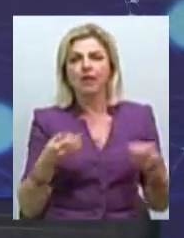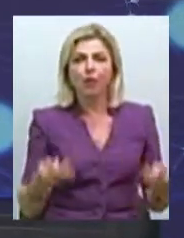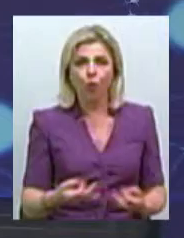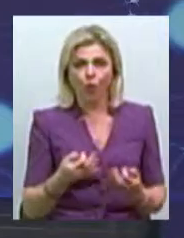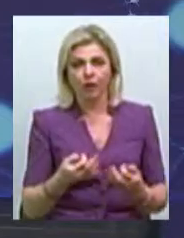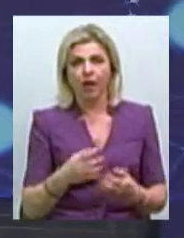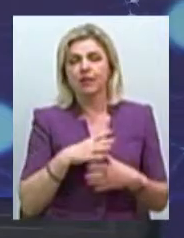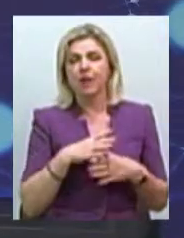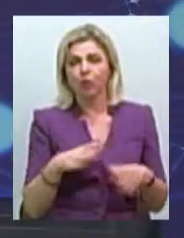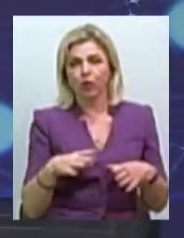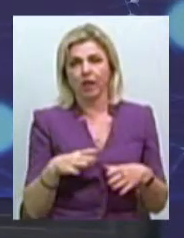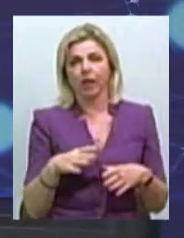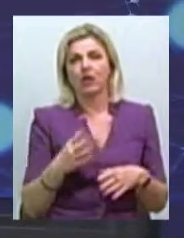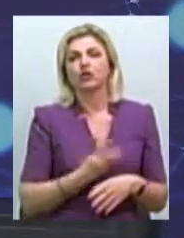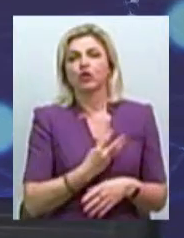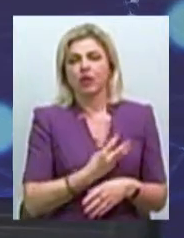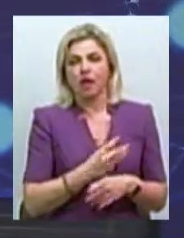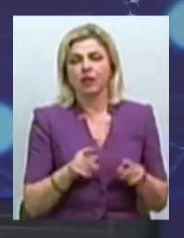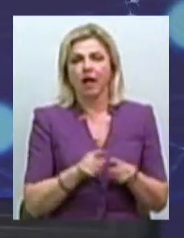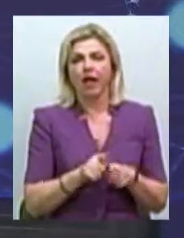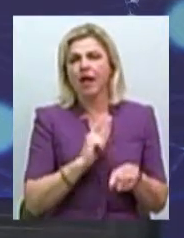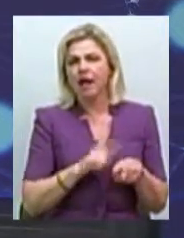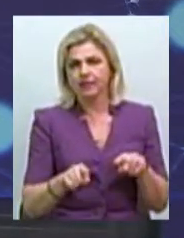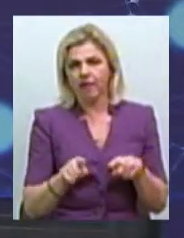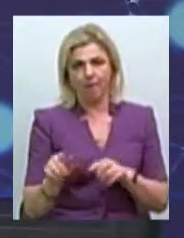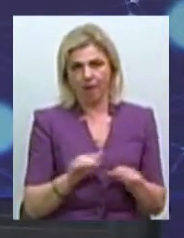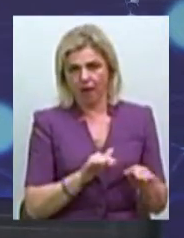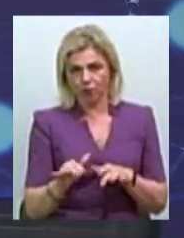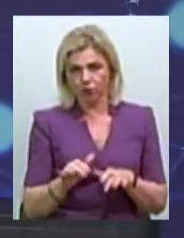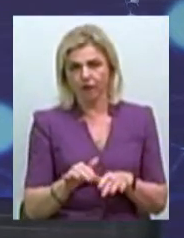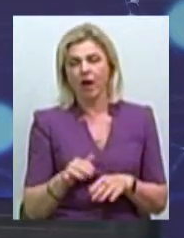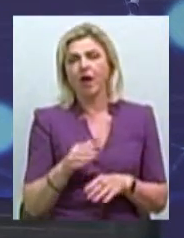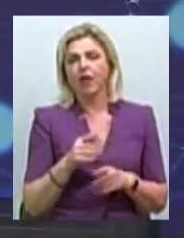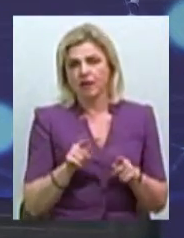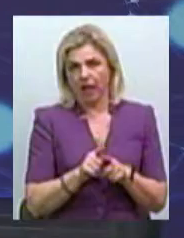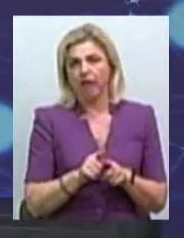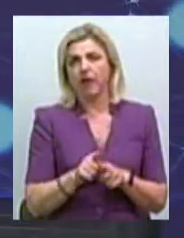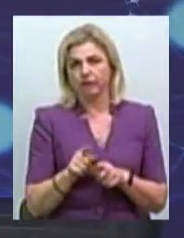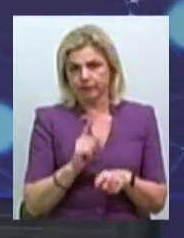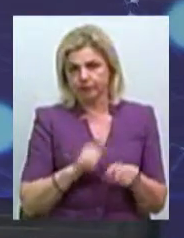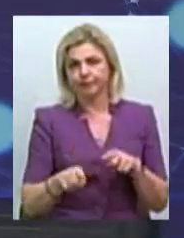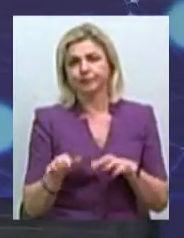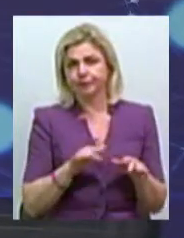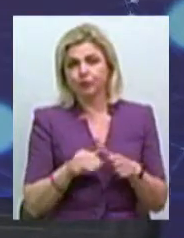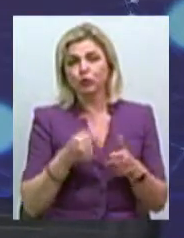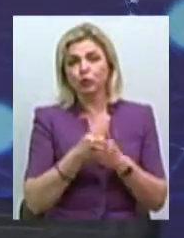не були прихильниками таких радикальних методів і таких радикальних способів. До 1